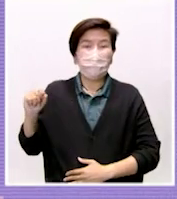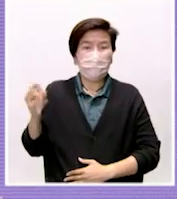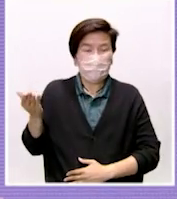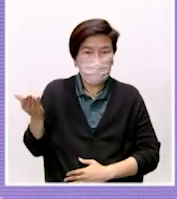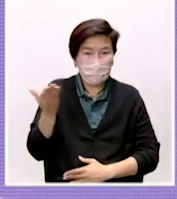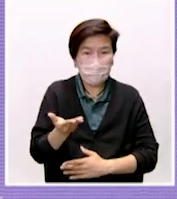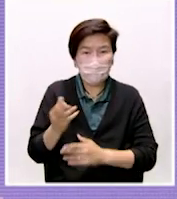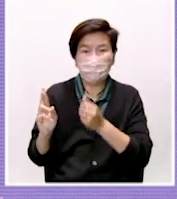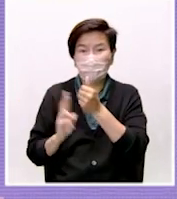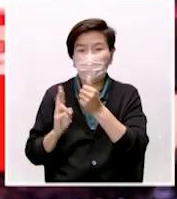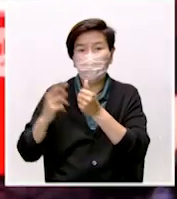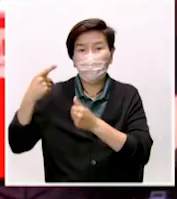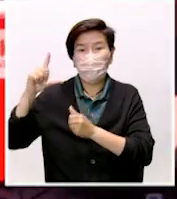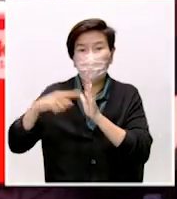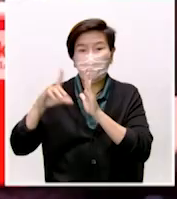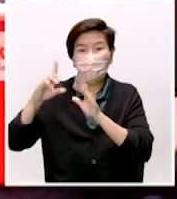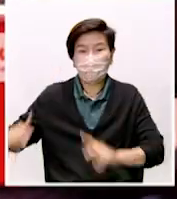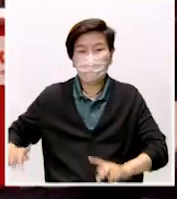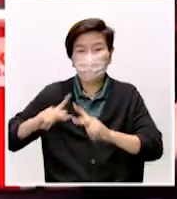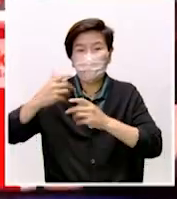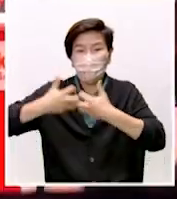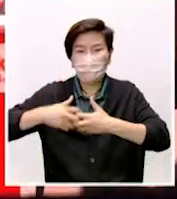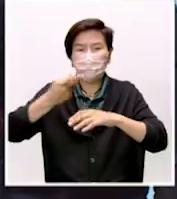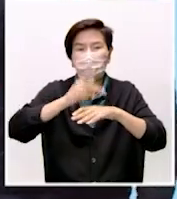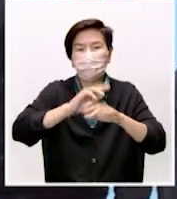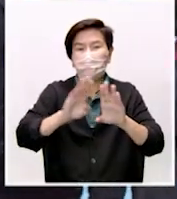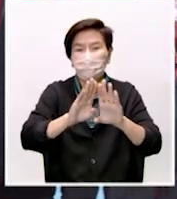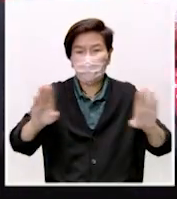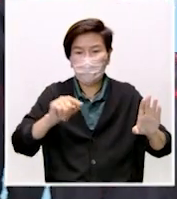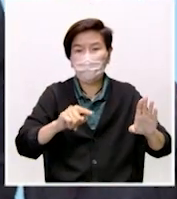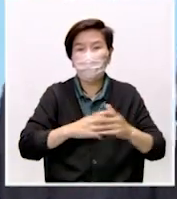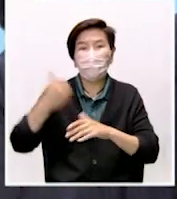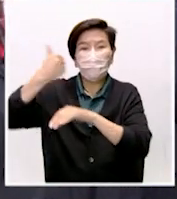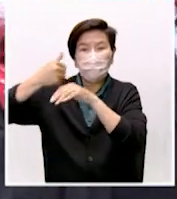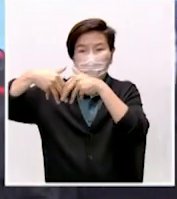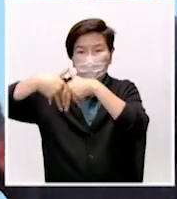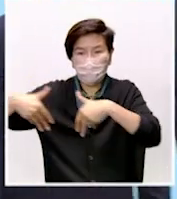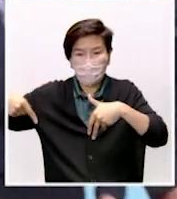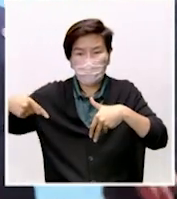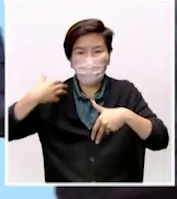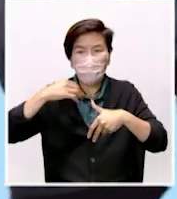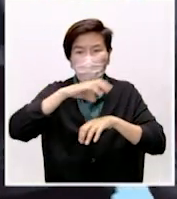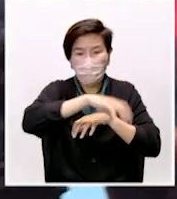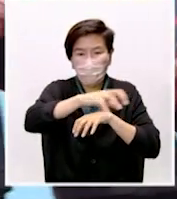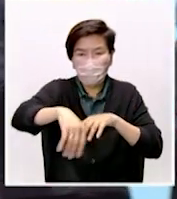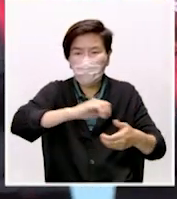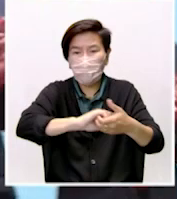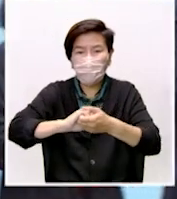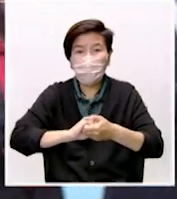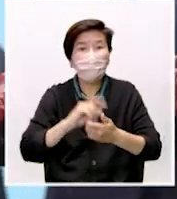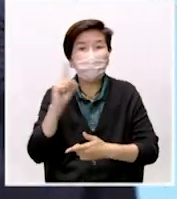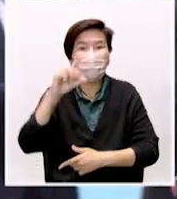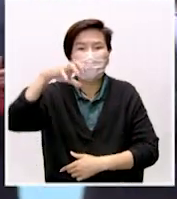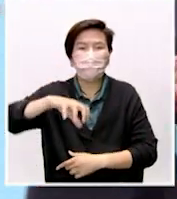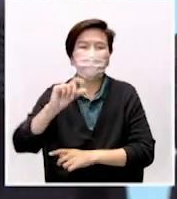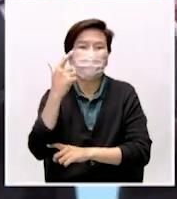าพรรองปลัดกระทรวงพาณิชย์เป็นประธานเปิดงานพร้อมด้วยคณะผู้บริหารและพันธมิตรทางการค้าร่วมด้วยณ Impact เมืองทองธ